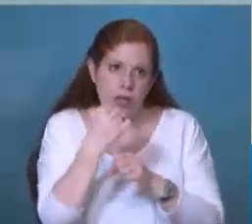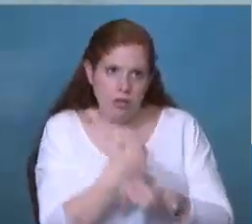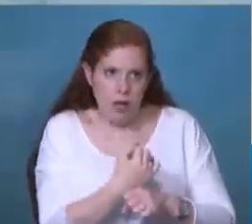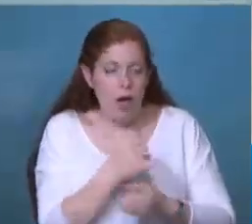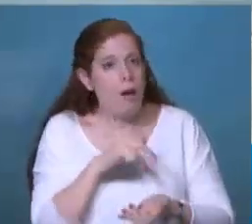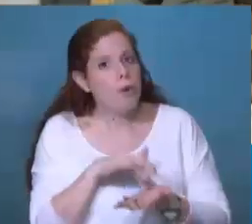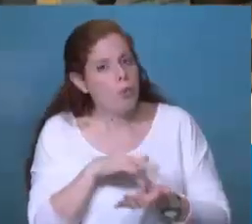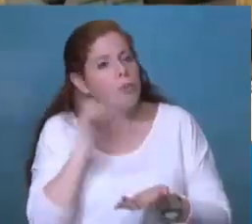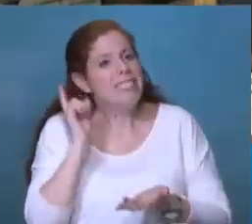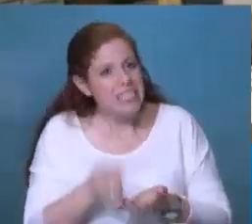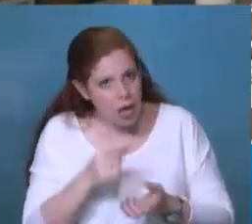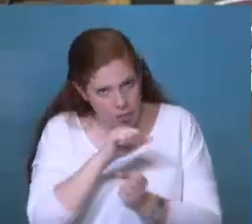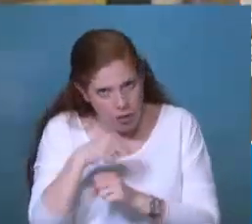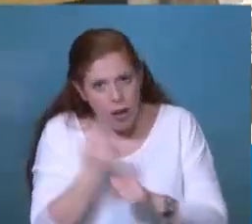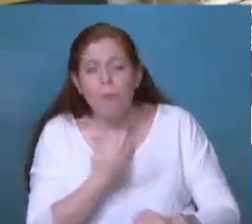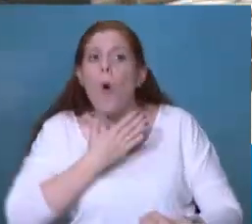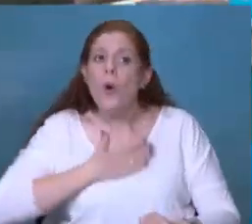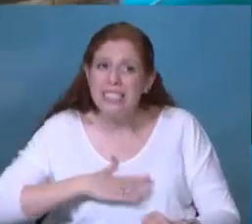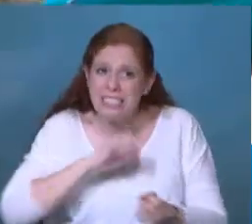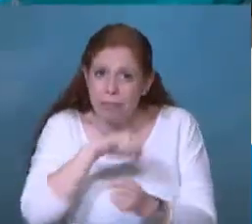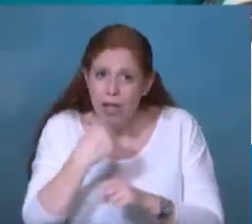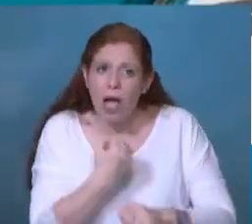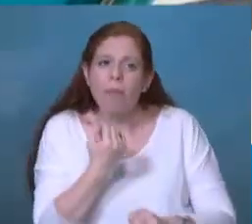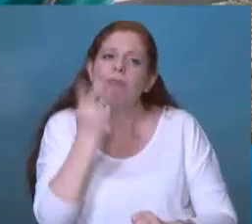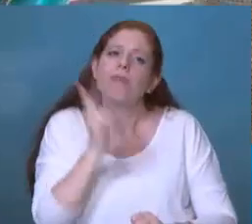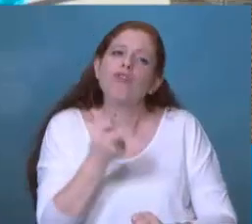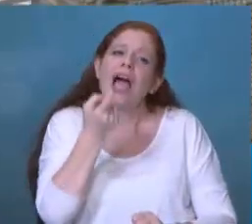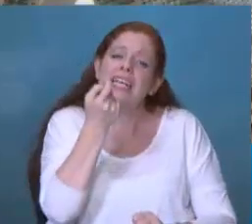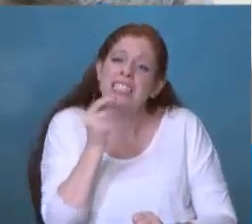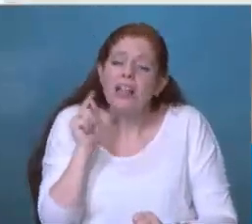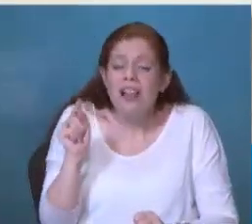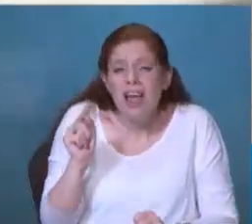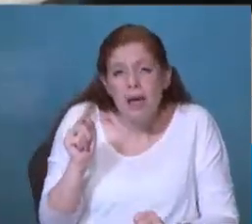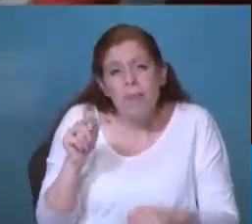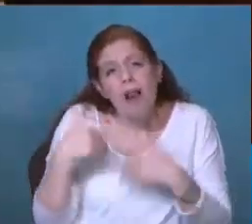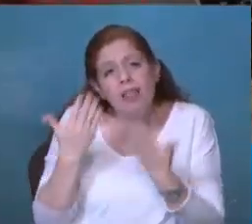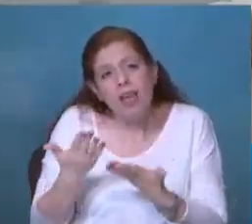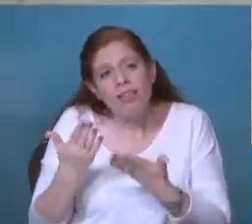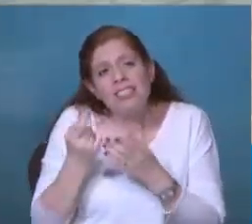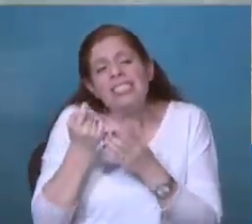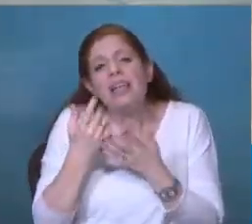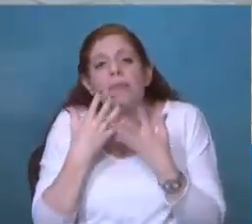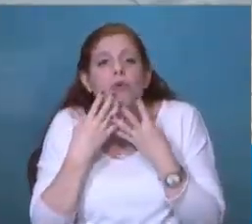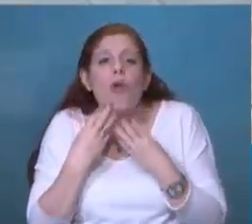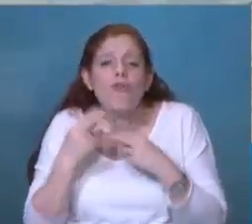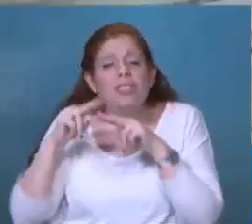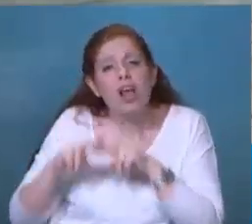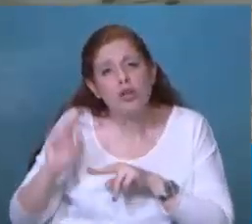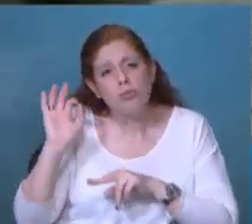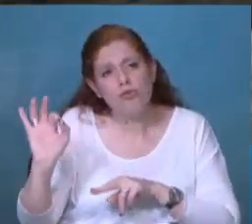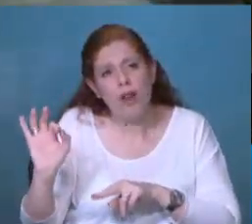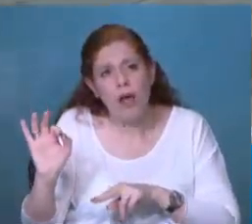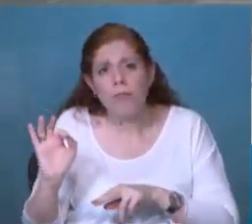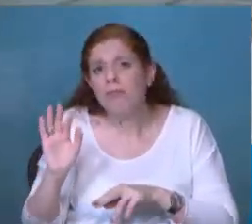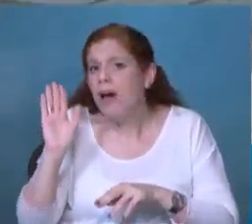זקוקים לתיירים ורוצים בהם, אבל אם אפשר להשאיר גם להם פיסה קטנה מכל היופי הזה, בכל זאת, הרי